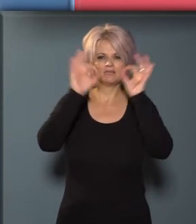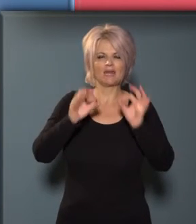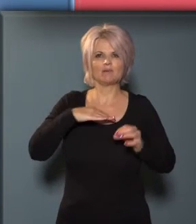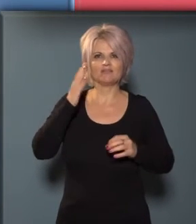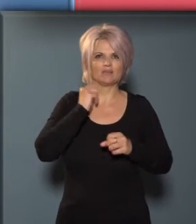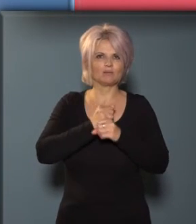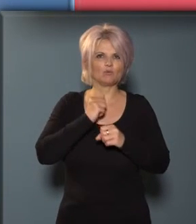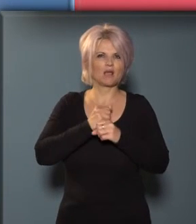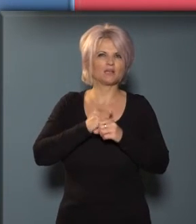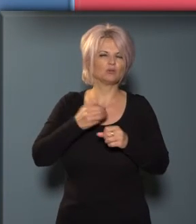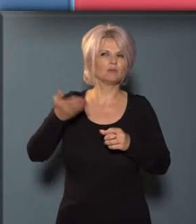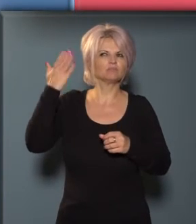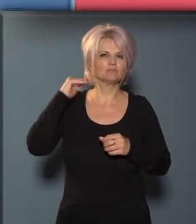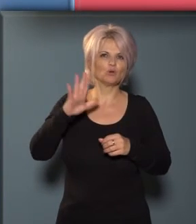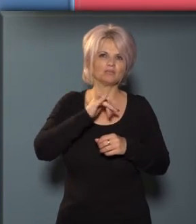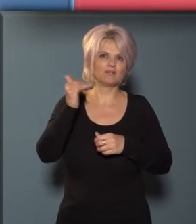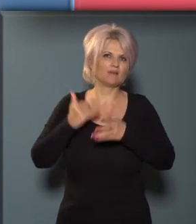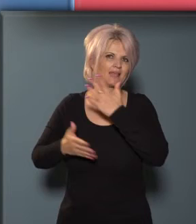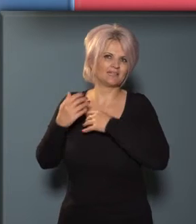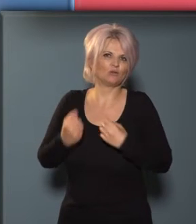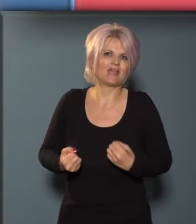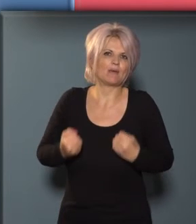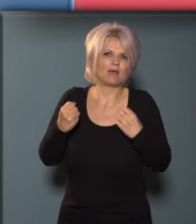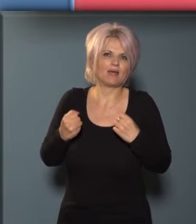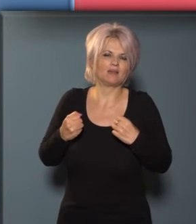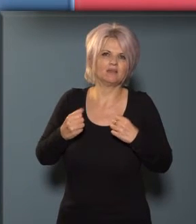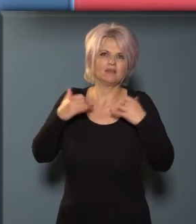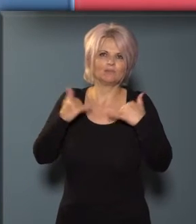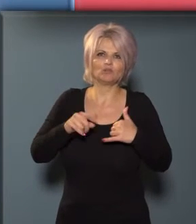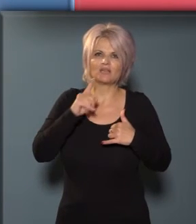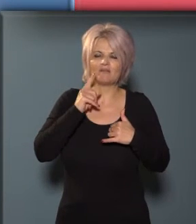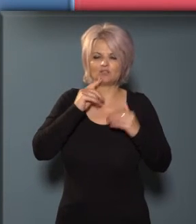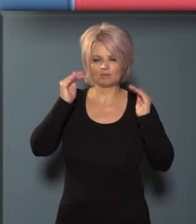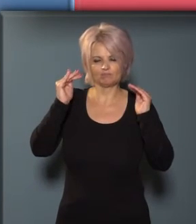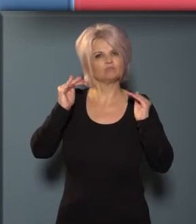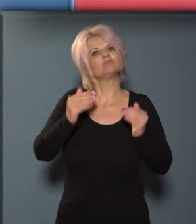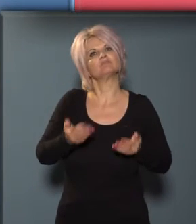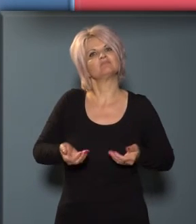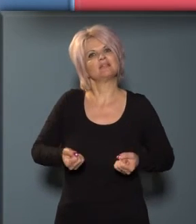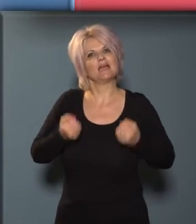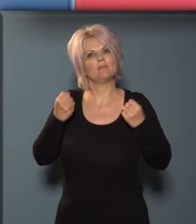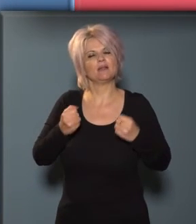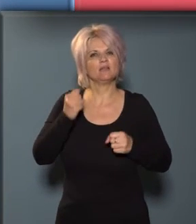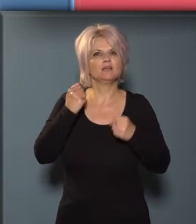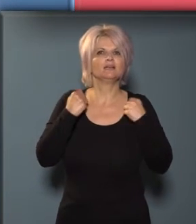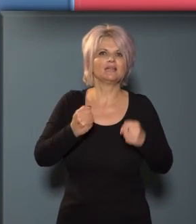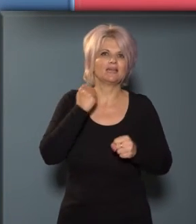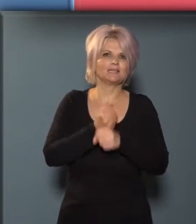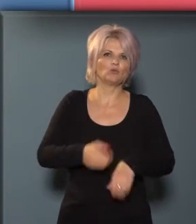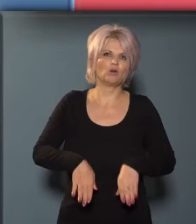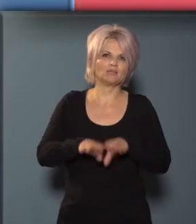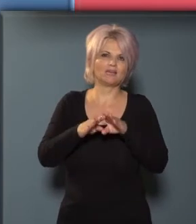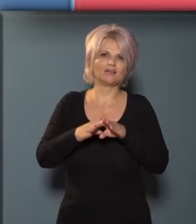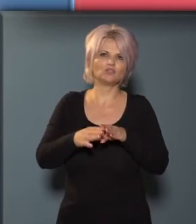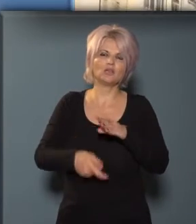fizikai munkások még 5 éve megemeltek. De hát arra is nagyon nehéz kollégát találni, hogy azt a